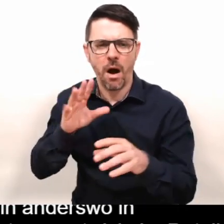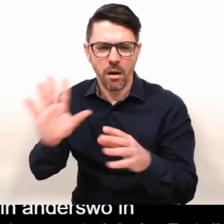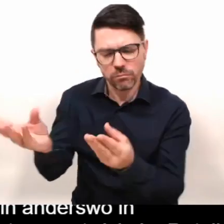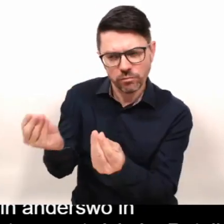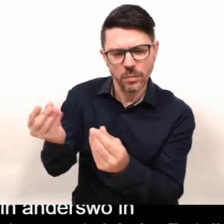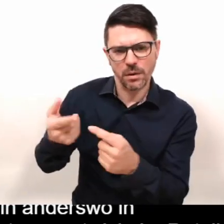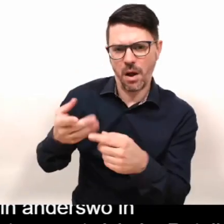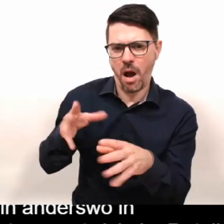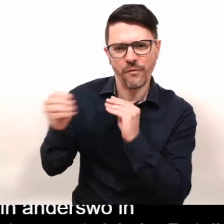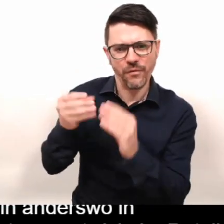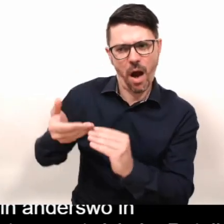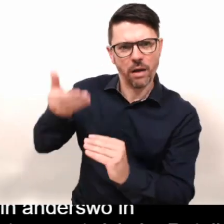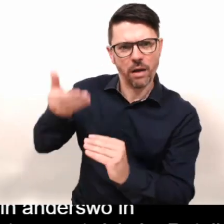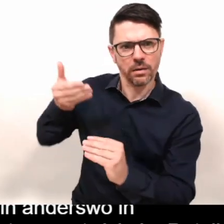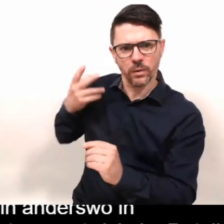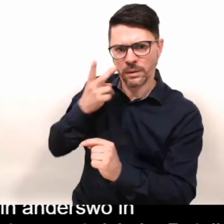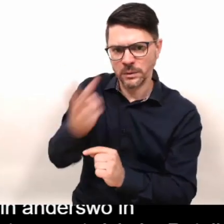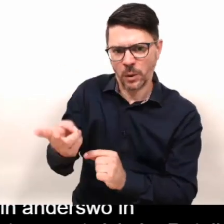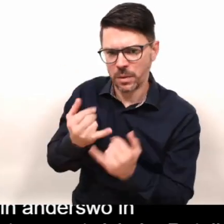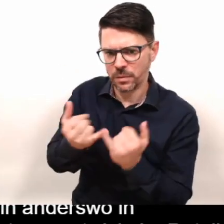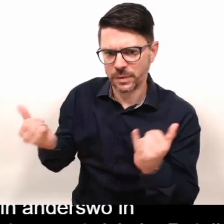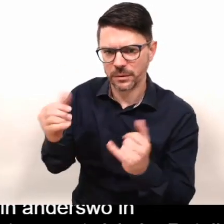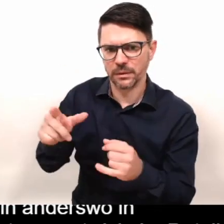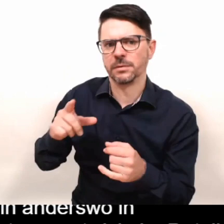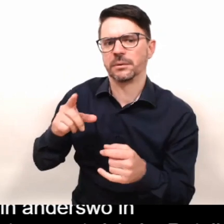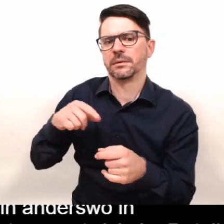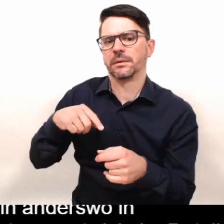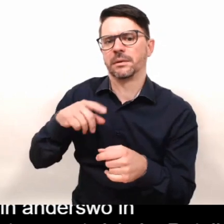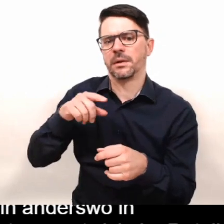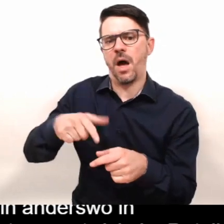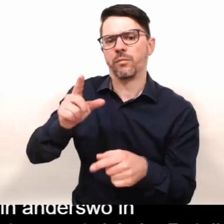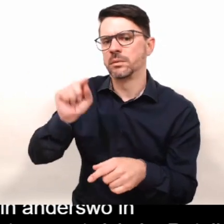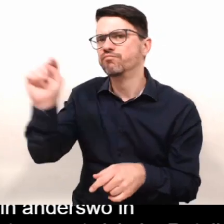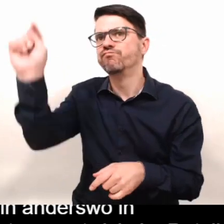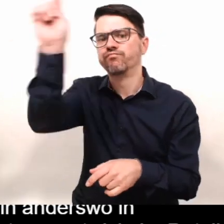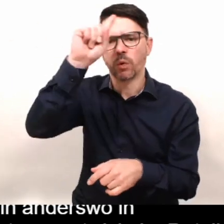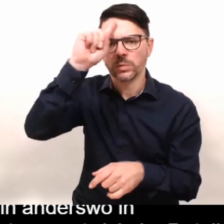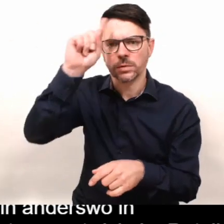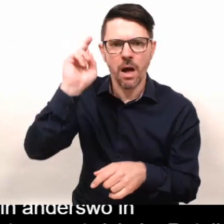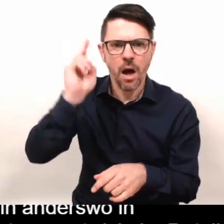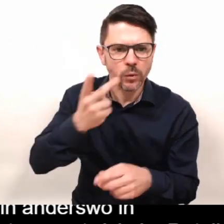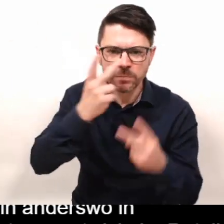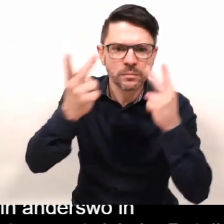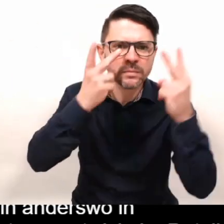wird sicher im Laufe der nächsten Tage der Innenminister dann Ihnen sagen können.